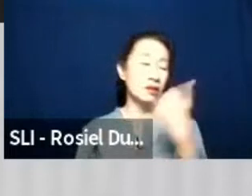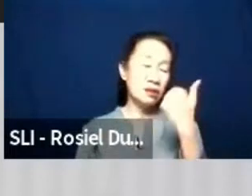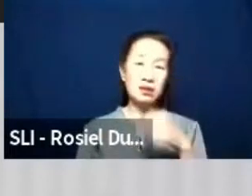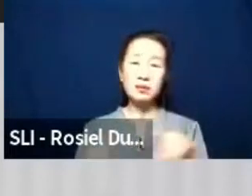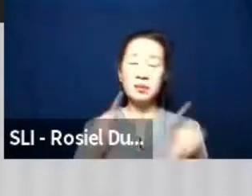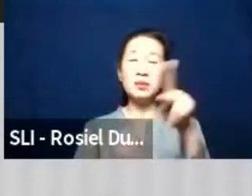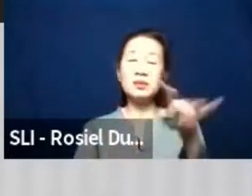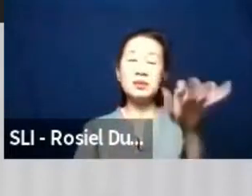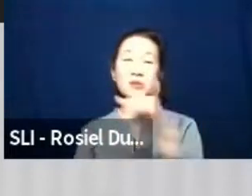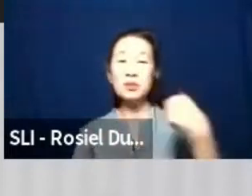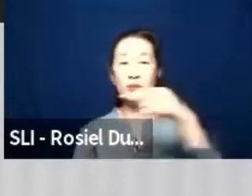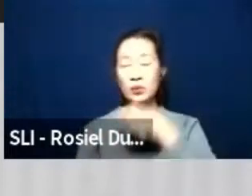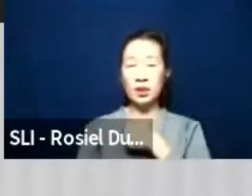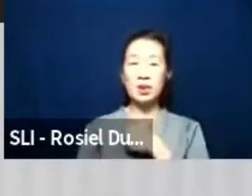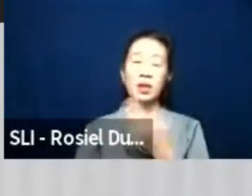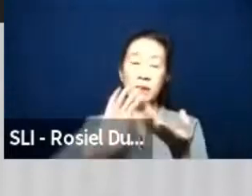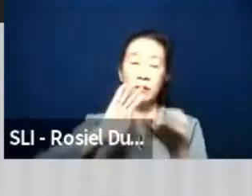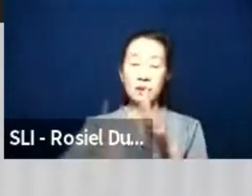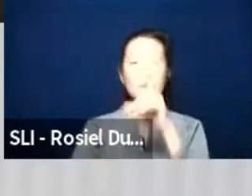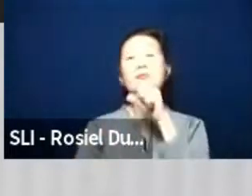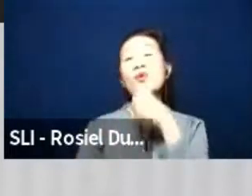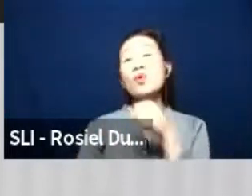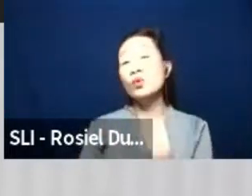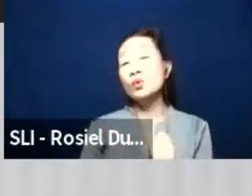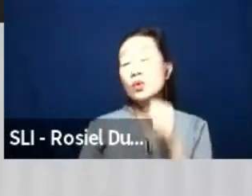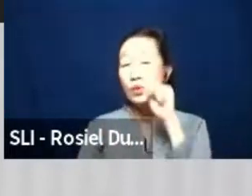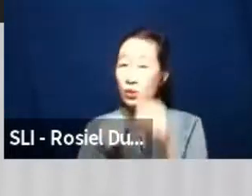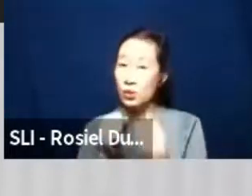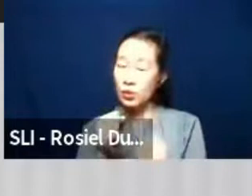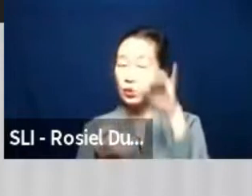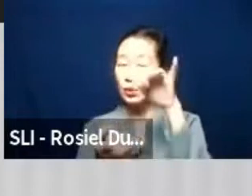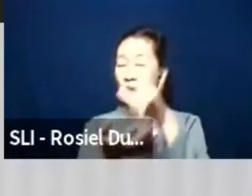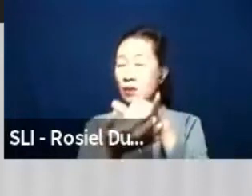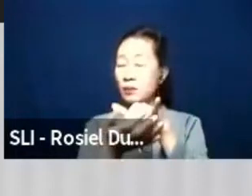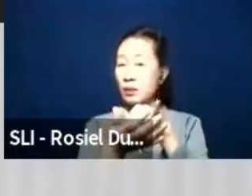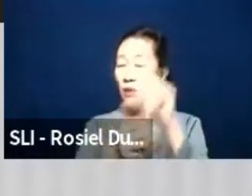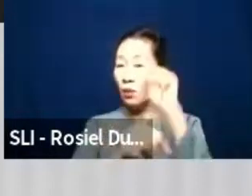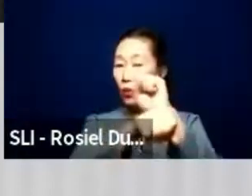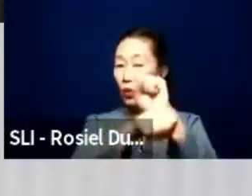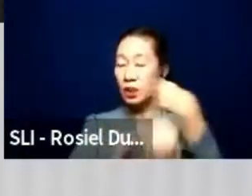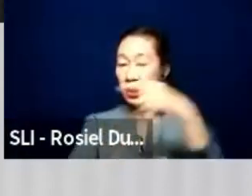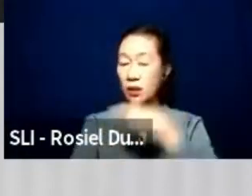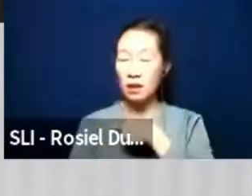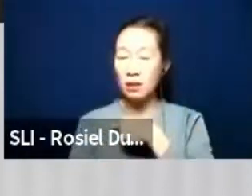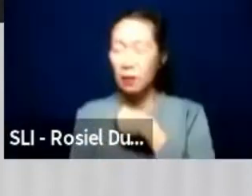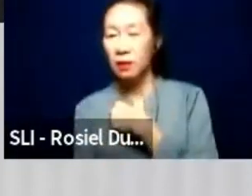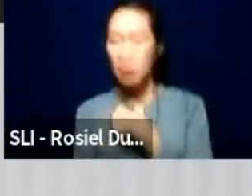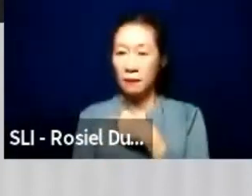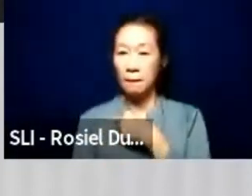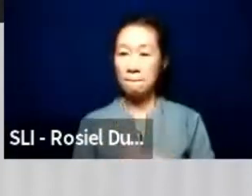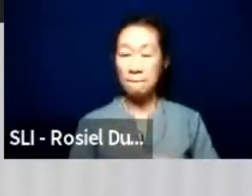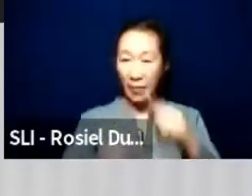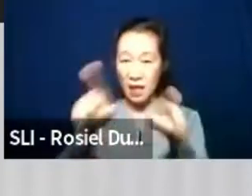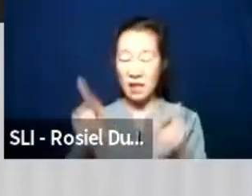we age or the same way that we grow older. So ang trabaho natin